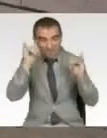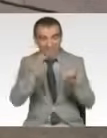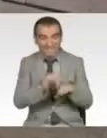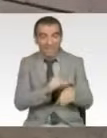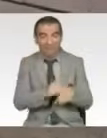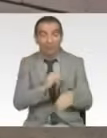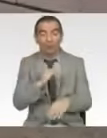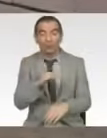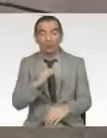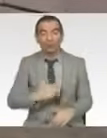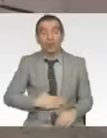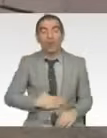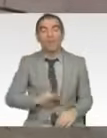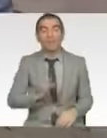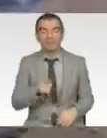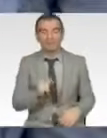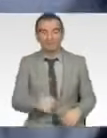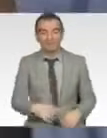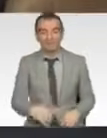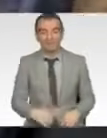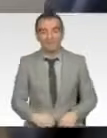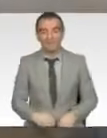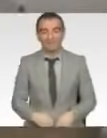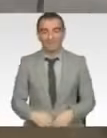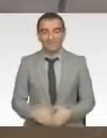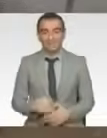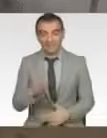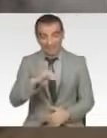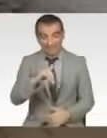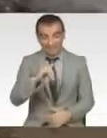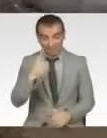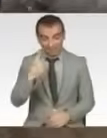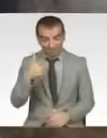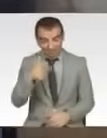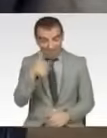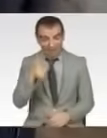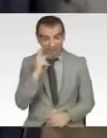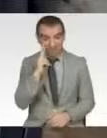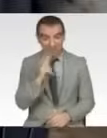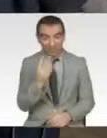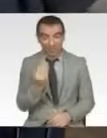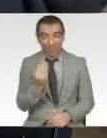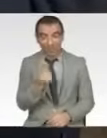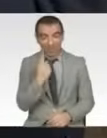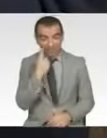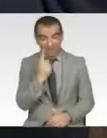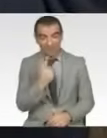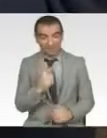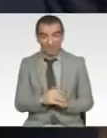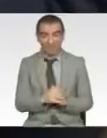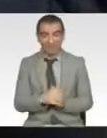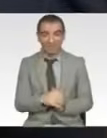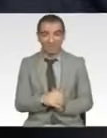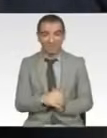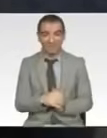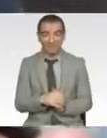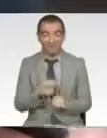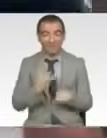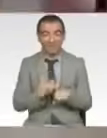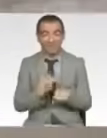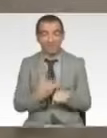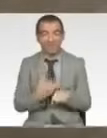tatlı, çok. Gel. Gel yakınlaşını bir çek, gel. Şu güzelliğe bak, güzelliğe bak, bak, bak. Ey